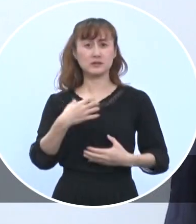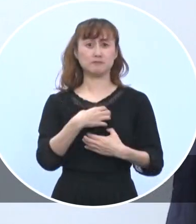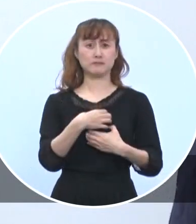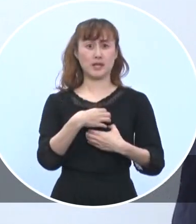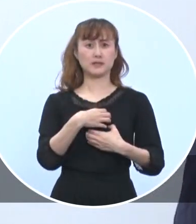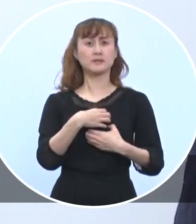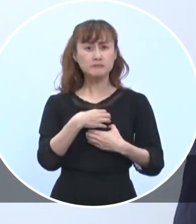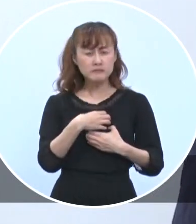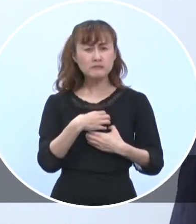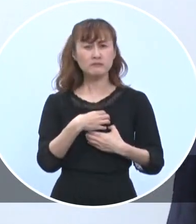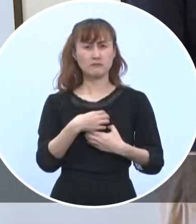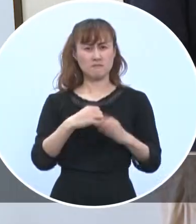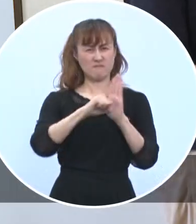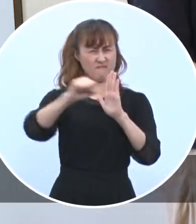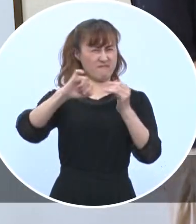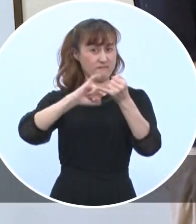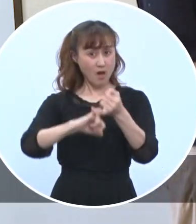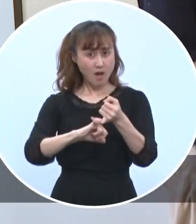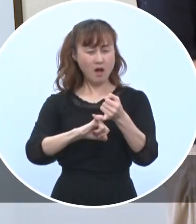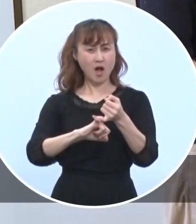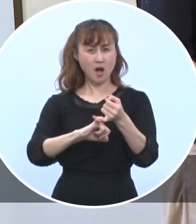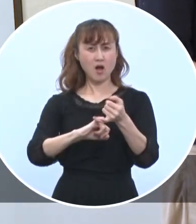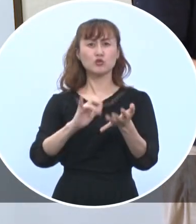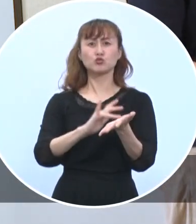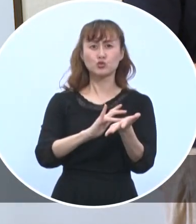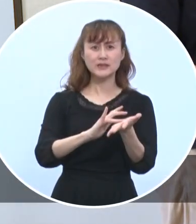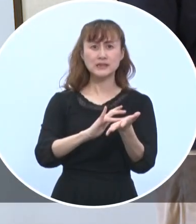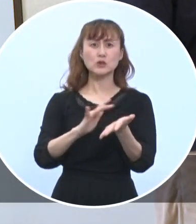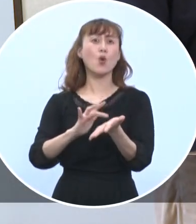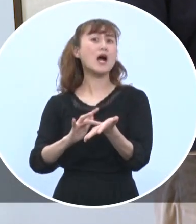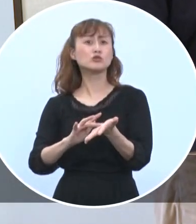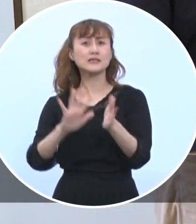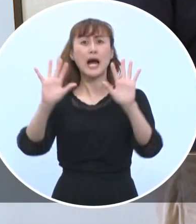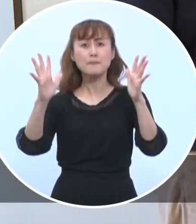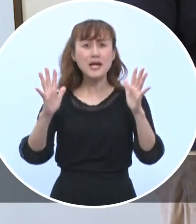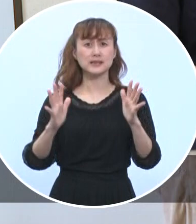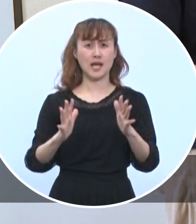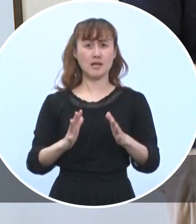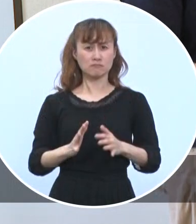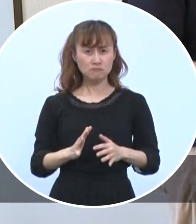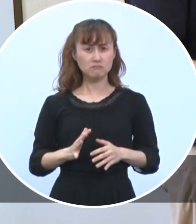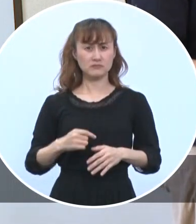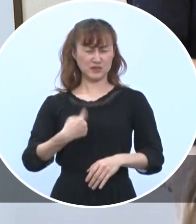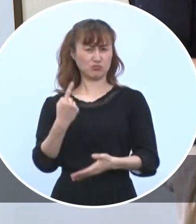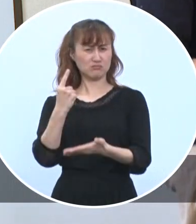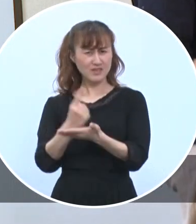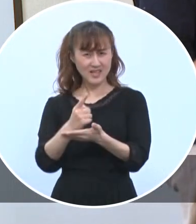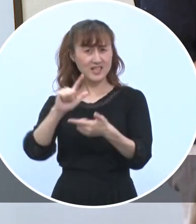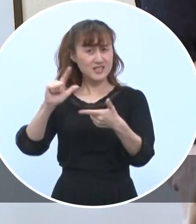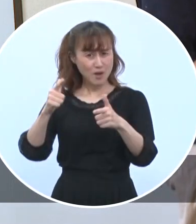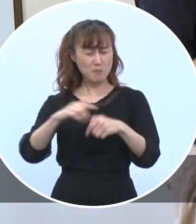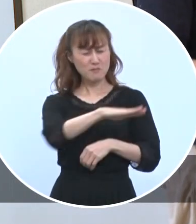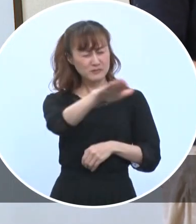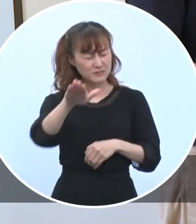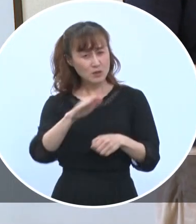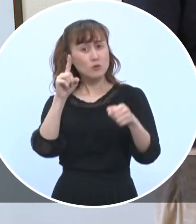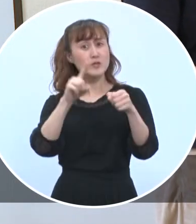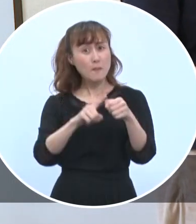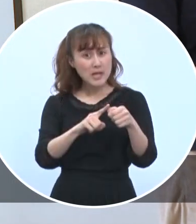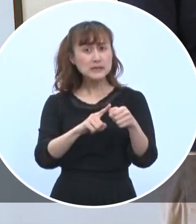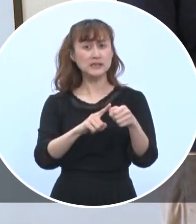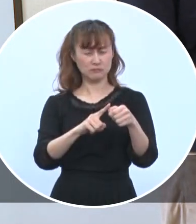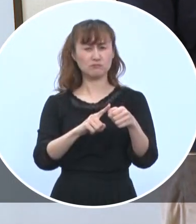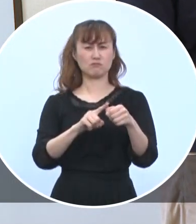クチンがまだありません。自分だけでなく周りの人のためにも、症状がなくてもみんなで予防することが必要です